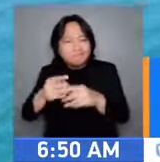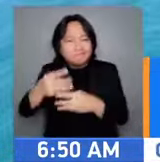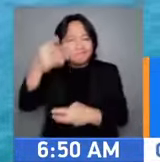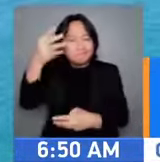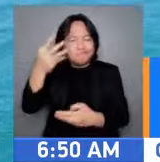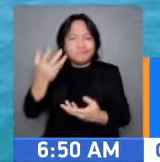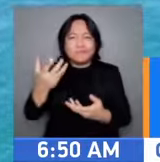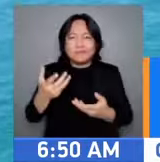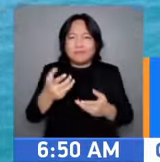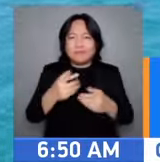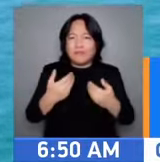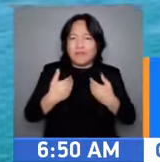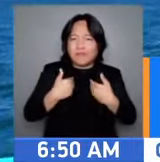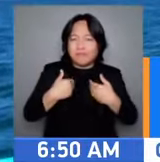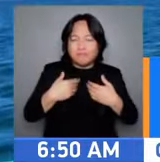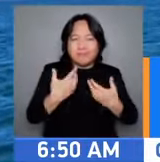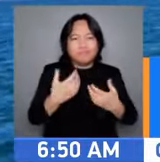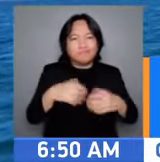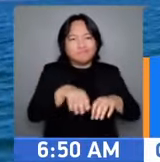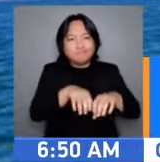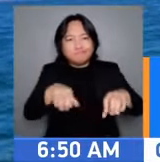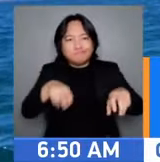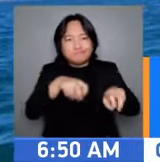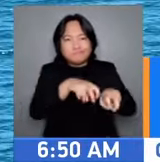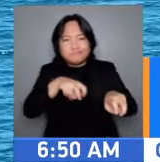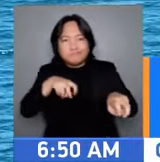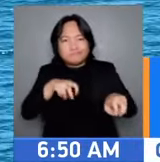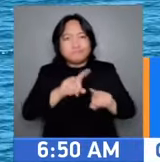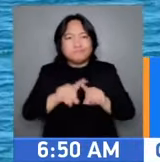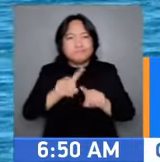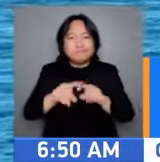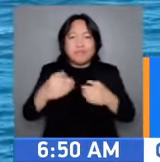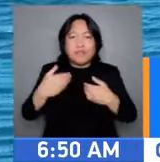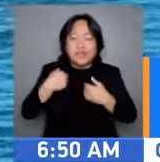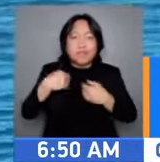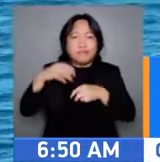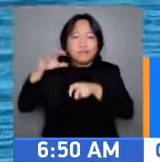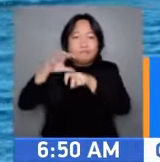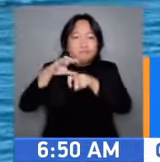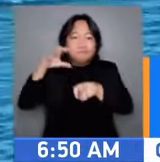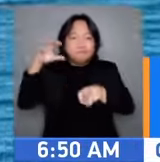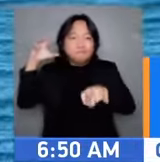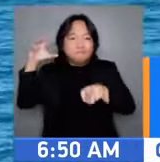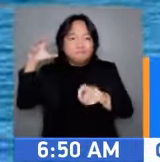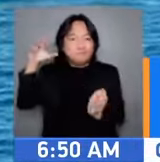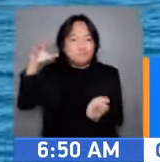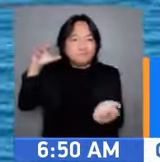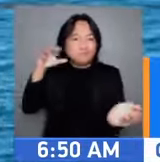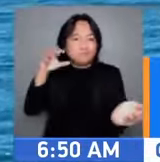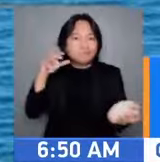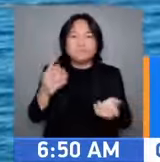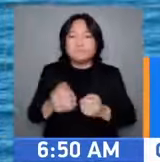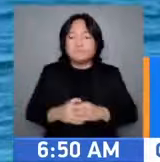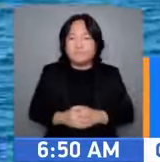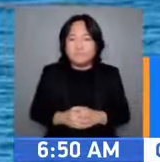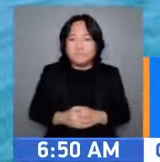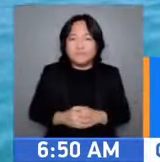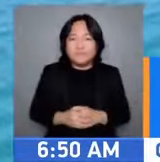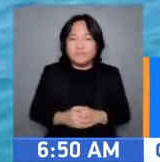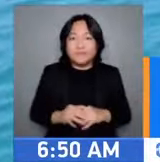ayun, excited din ako dyan. Siyempre, meron jet ski na na-try natin kanina. Okay. And of course, merong flyboarding! Ito